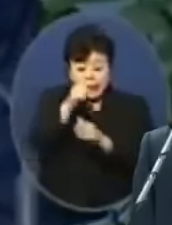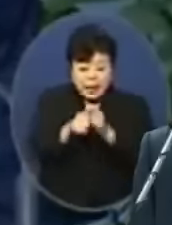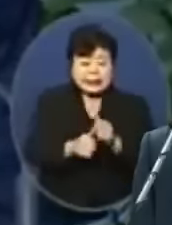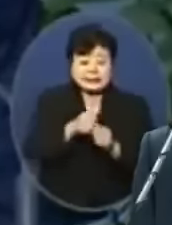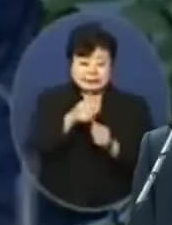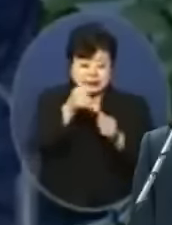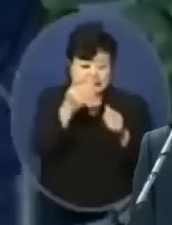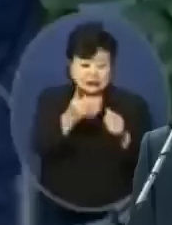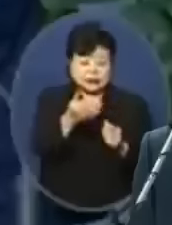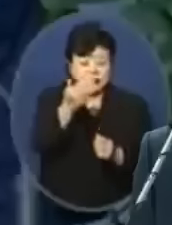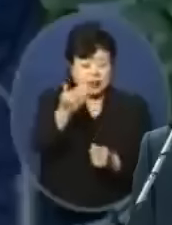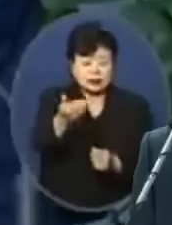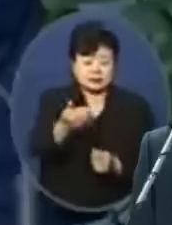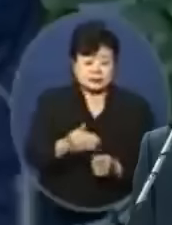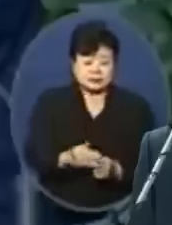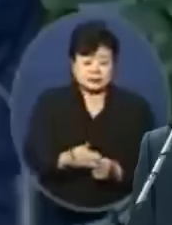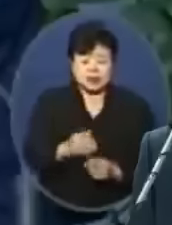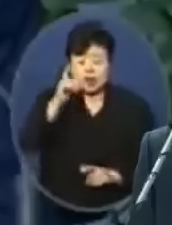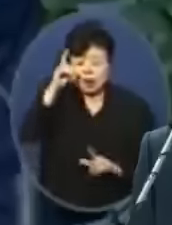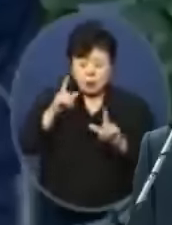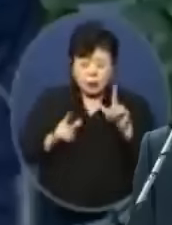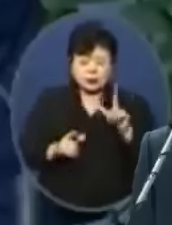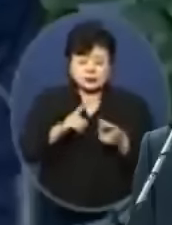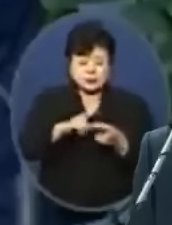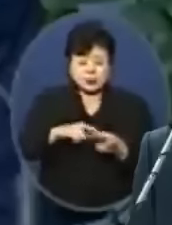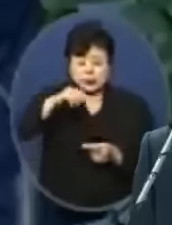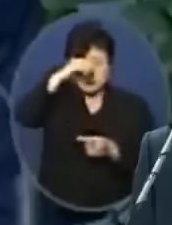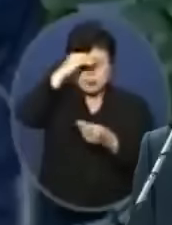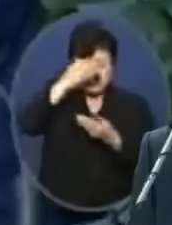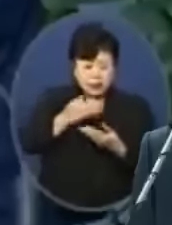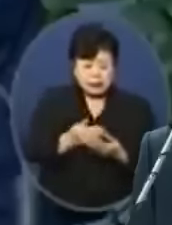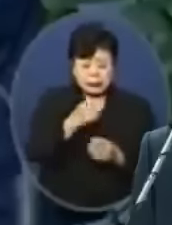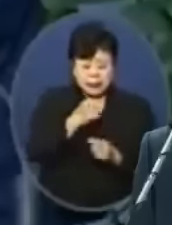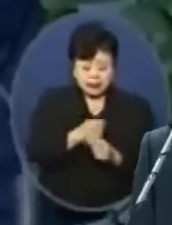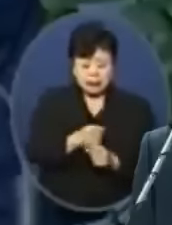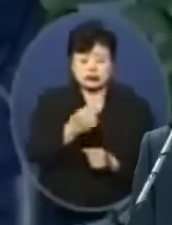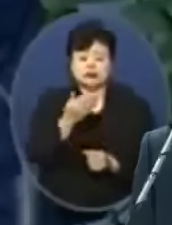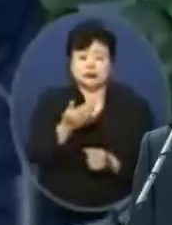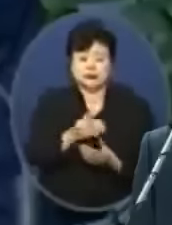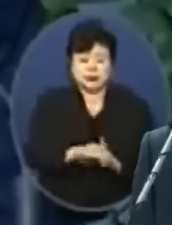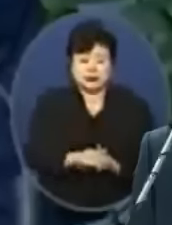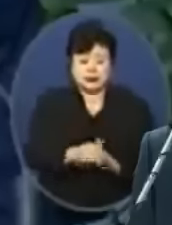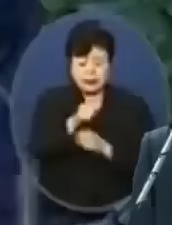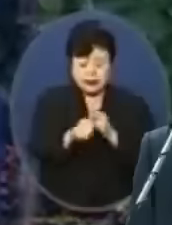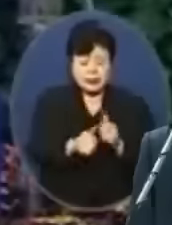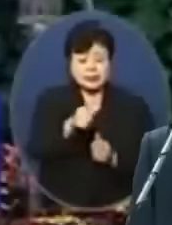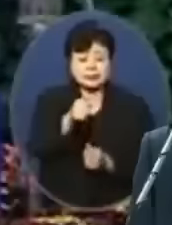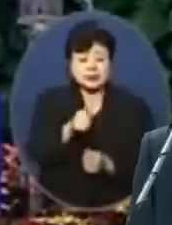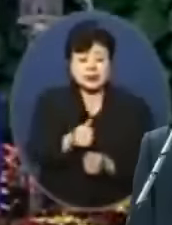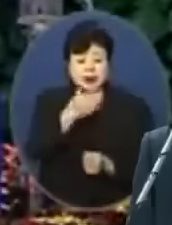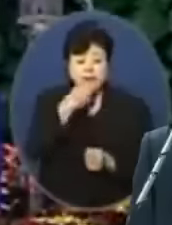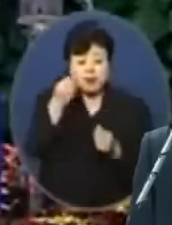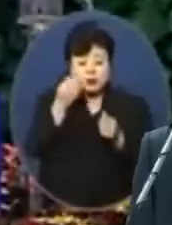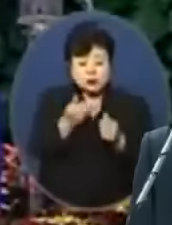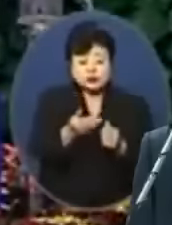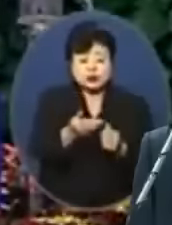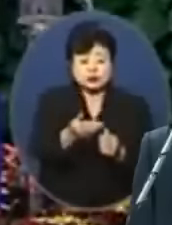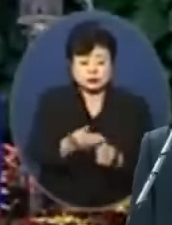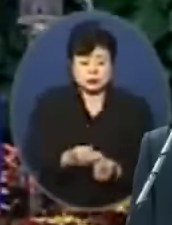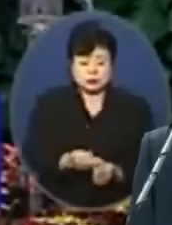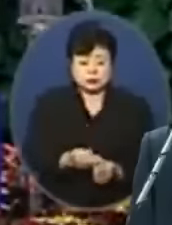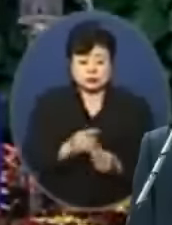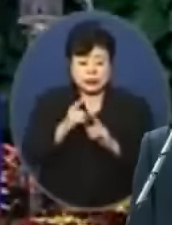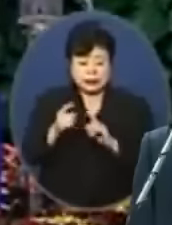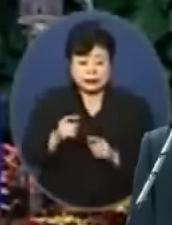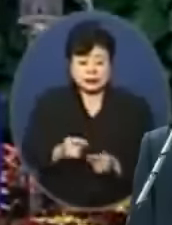하나님이 당신의 모습을 우리에 담아서 만들어내신 것입니다. 하나님이 그들에게 복을 주시며 하나님이 그들에게